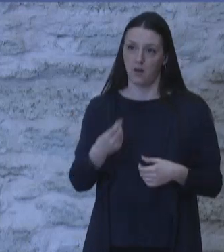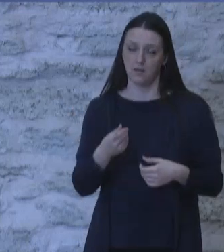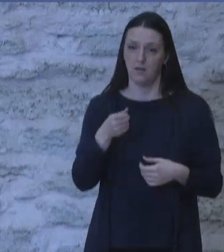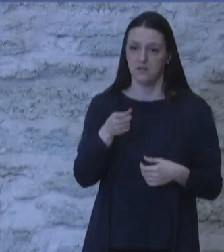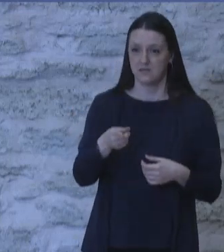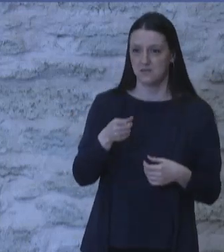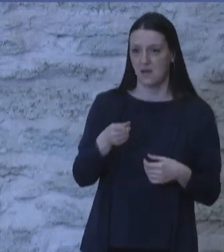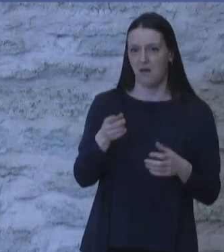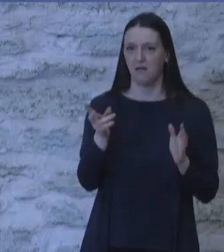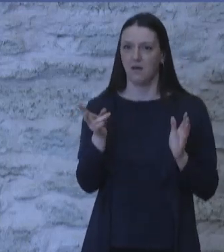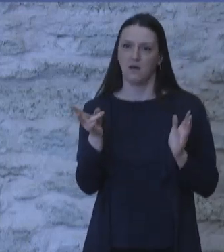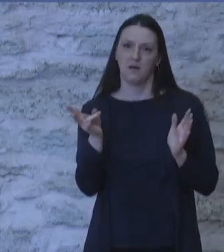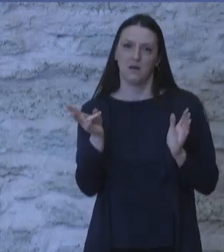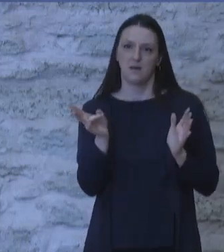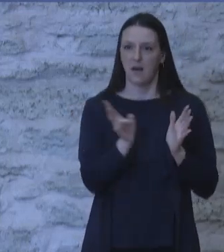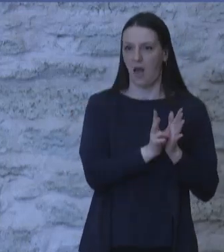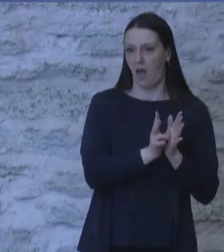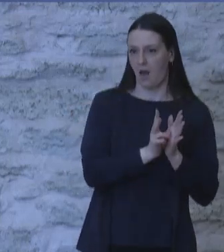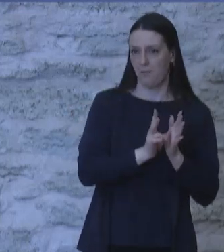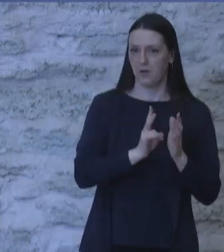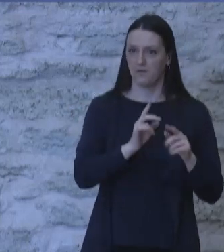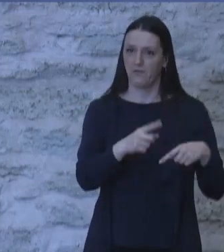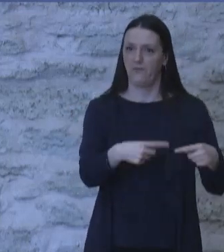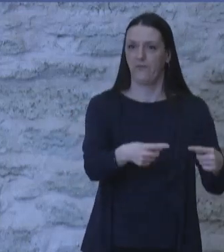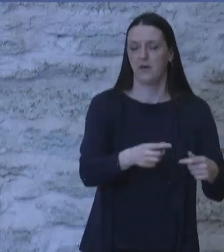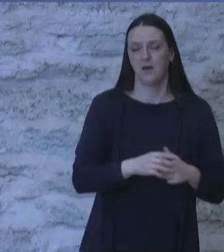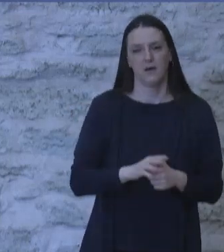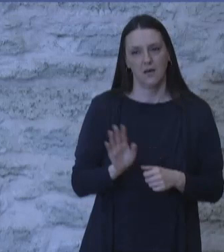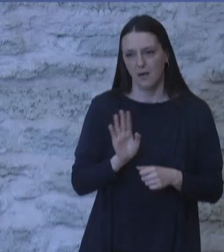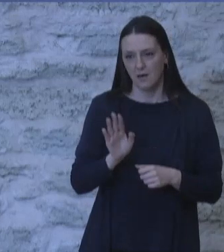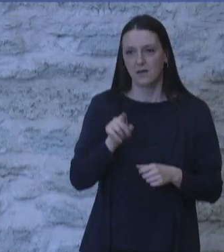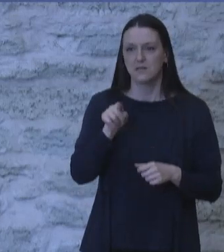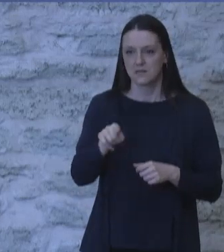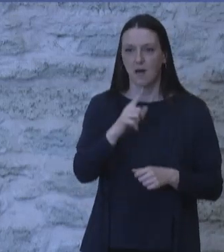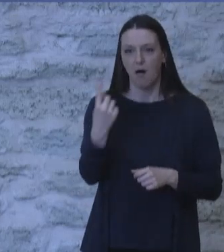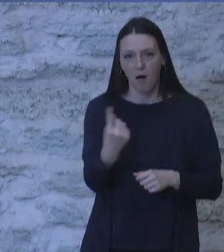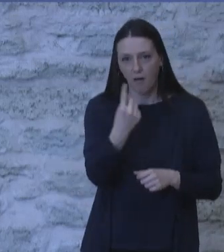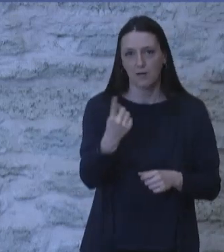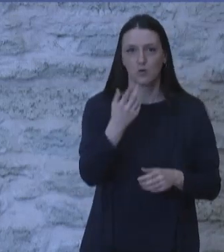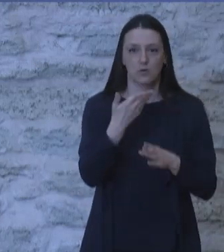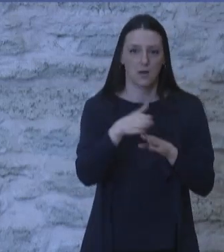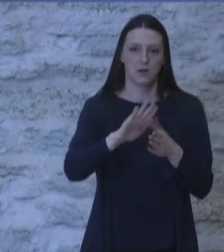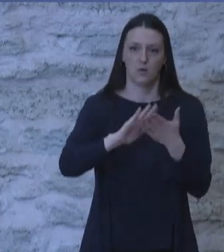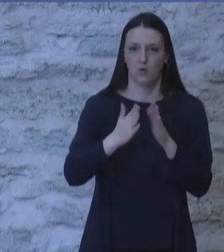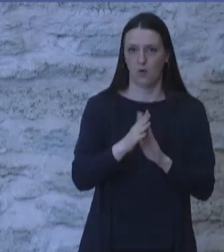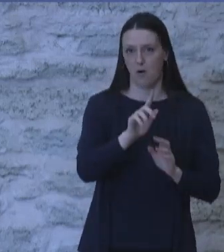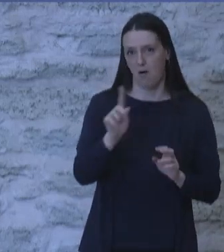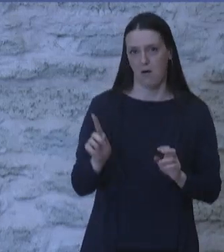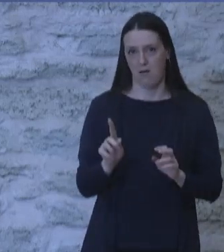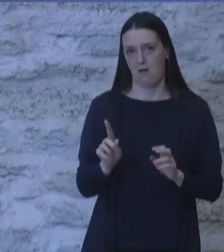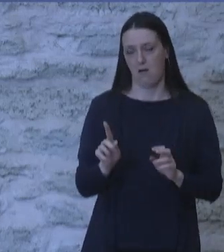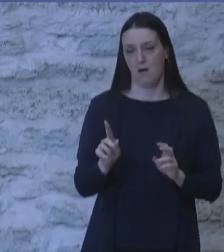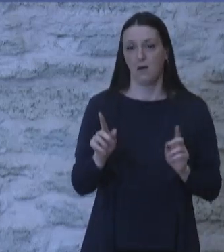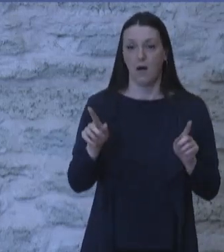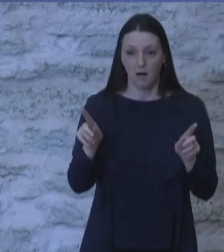et see jääb hära rõivas, siis see on ainult ikkagi eri olukorra ajal. Aga nagu ma vastasin ka ära